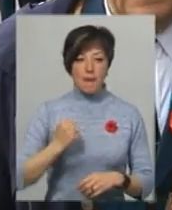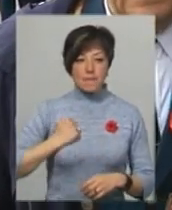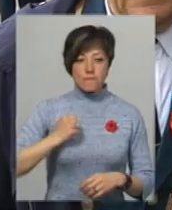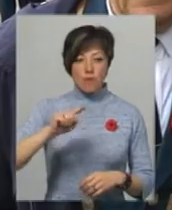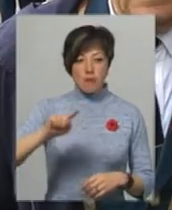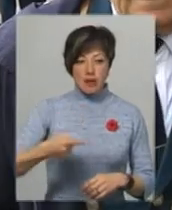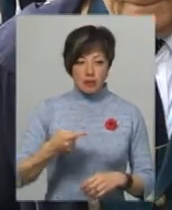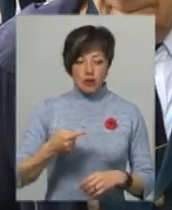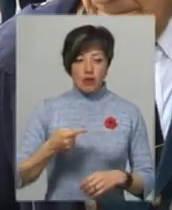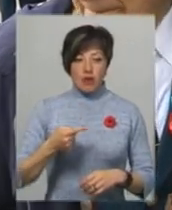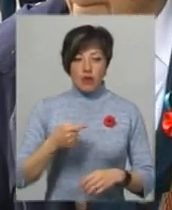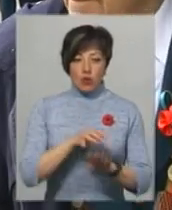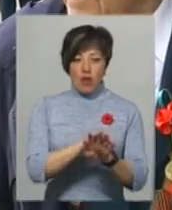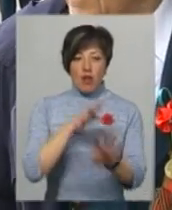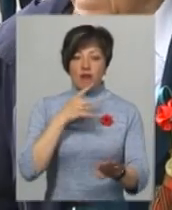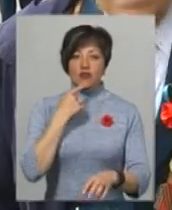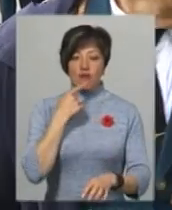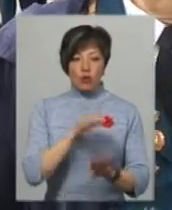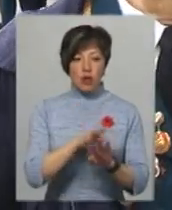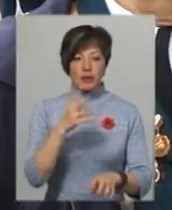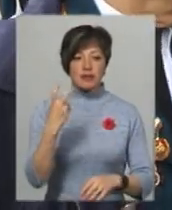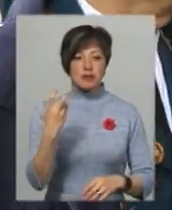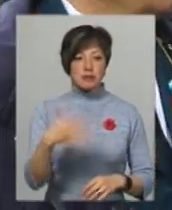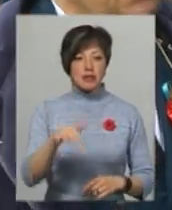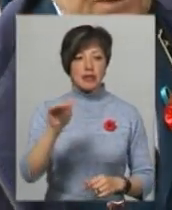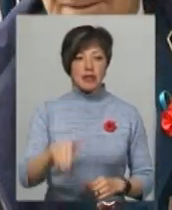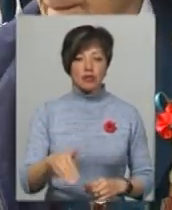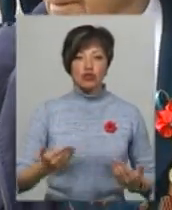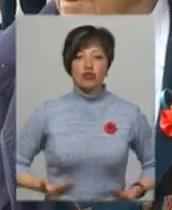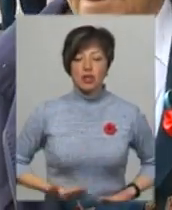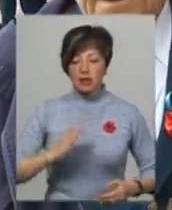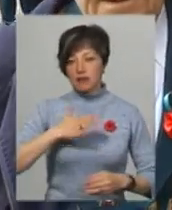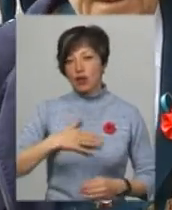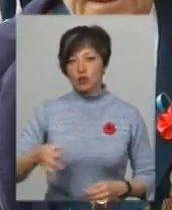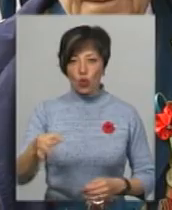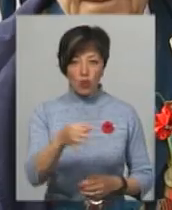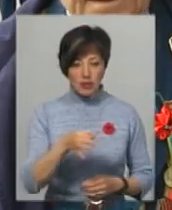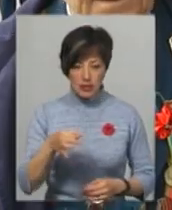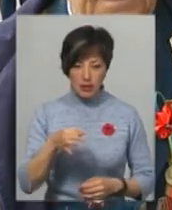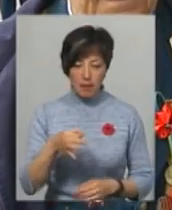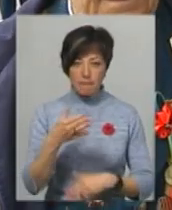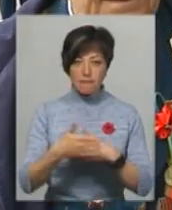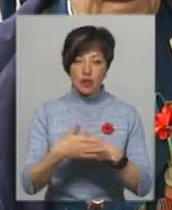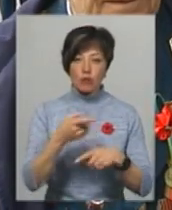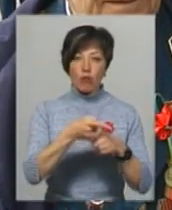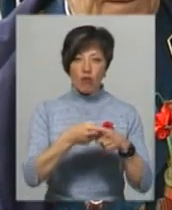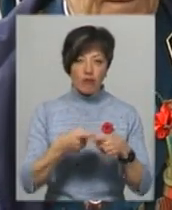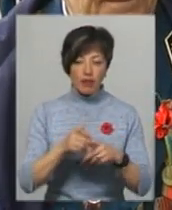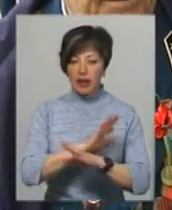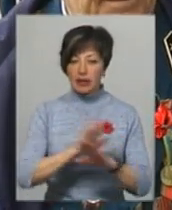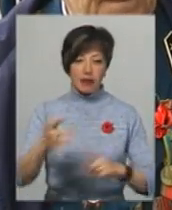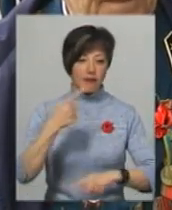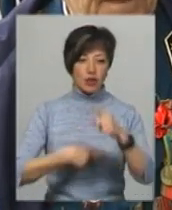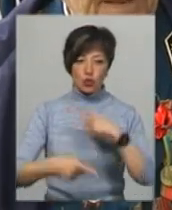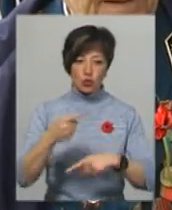мобілізованих було, дала в Червоної армії 250 тисяч жителів нашої області. Майже половина не